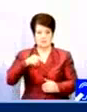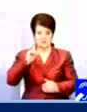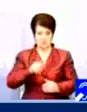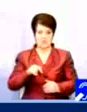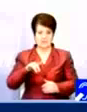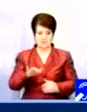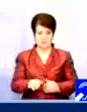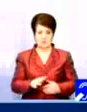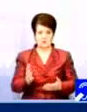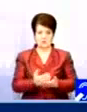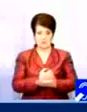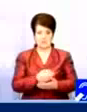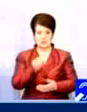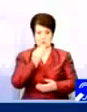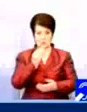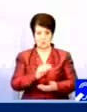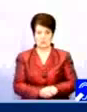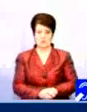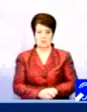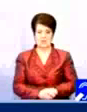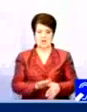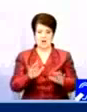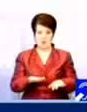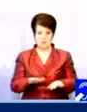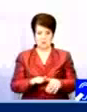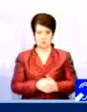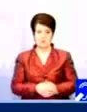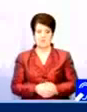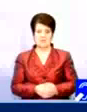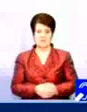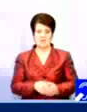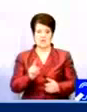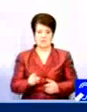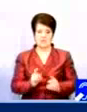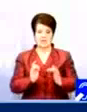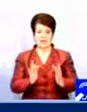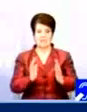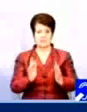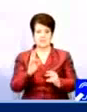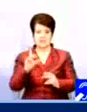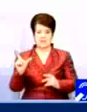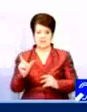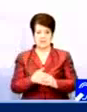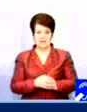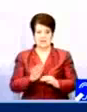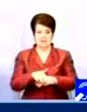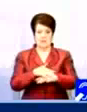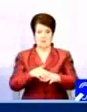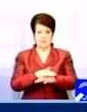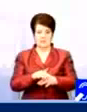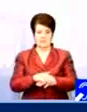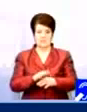și găsești produse autohtone, din grădină, nu la un preț mai mare decât